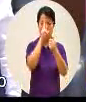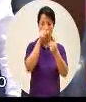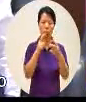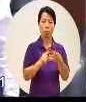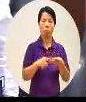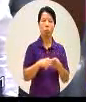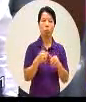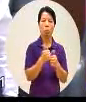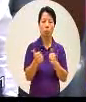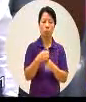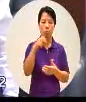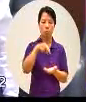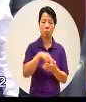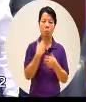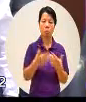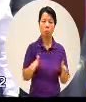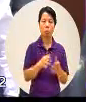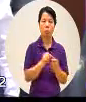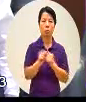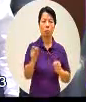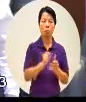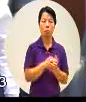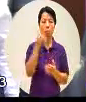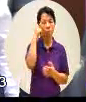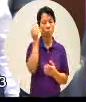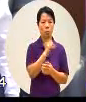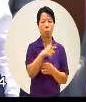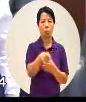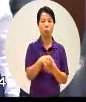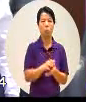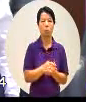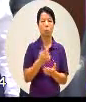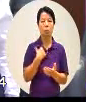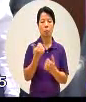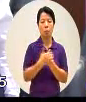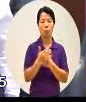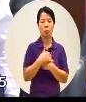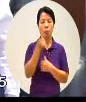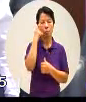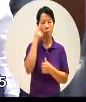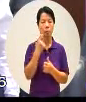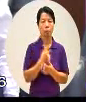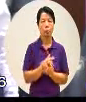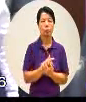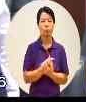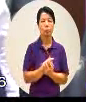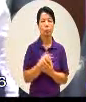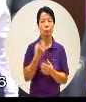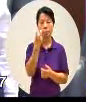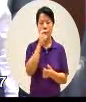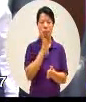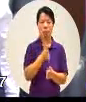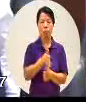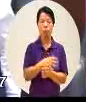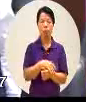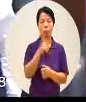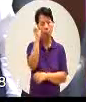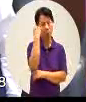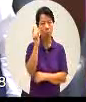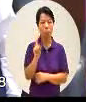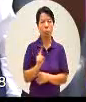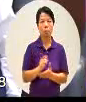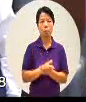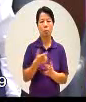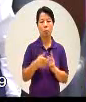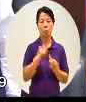都有点不好意思了，对不对？要请你来帮我们想办法。啊，顾问的定义，哎，跟我想的不